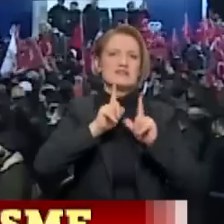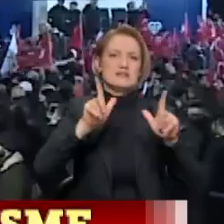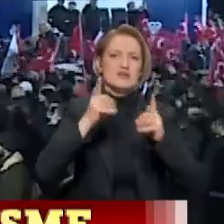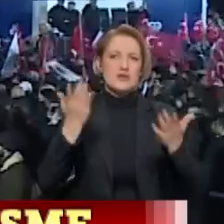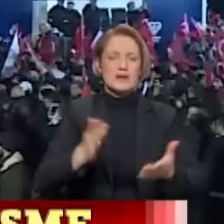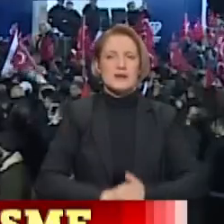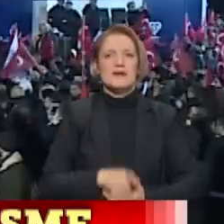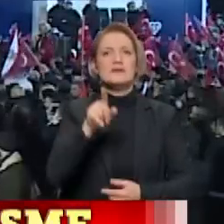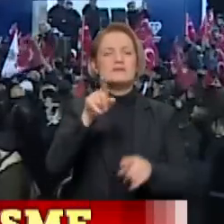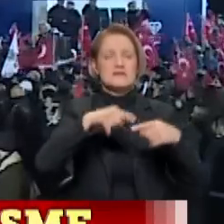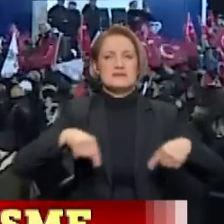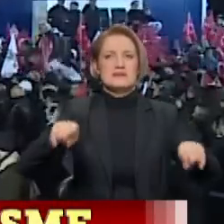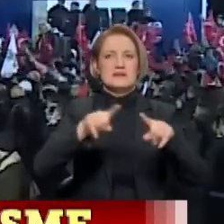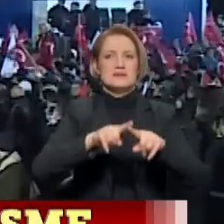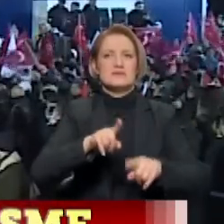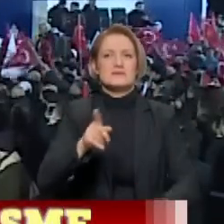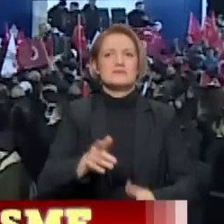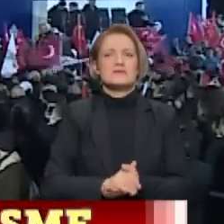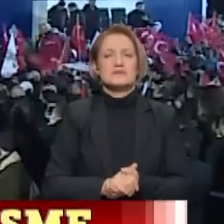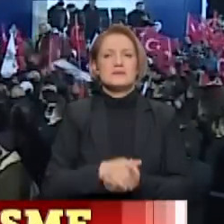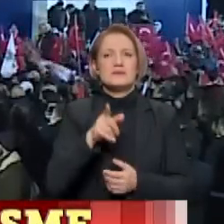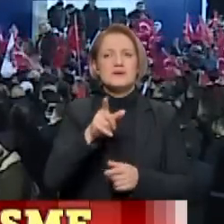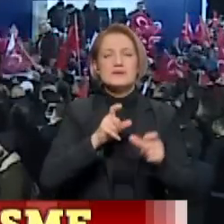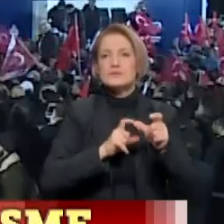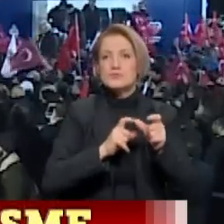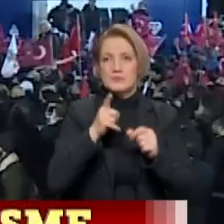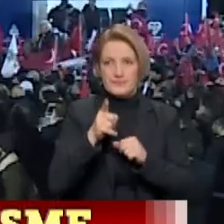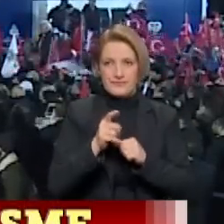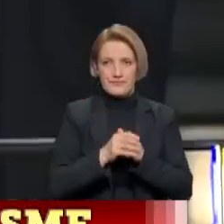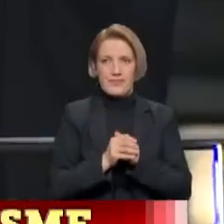seslenecekler. Sizden söz almak istiyorum.